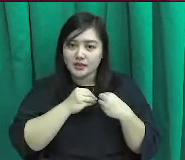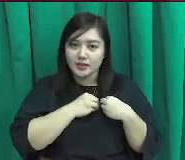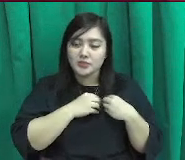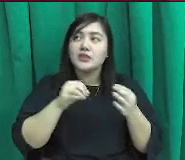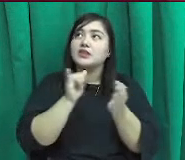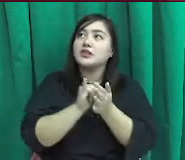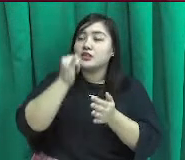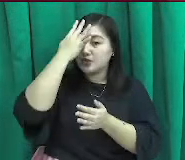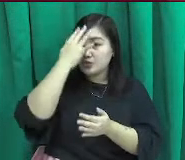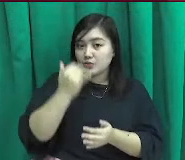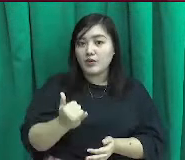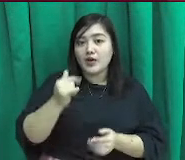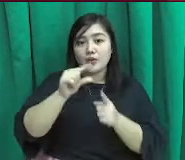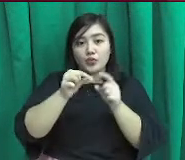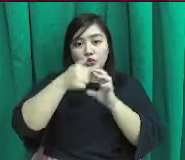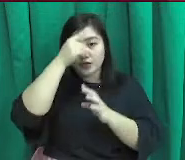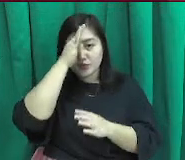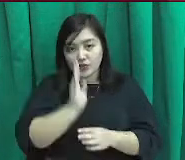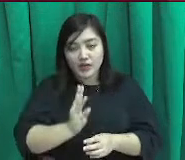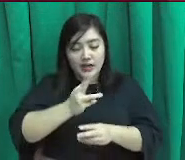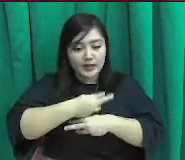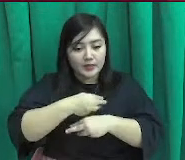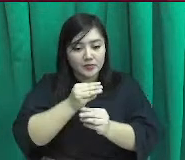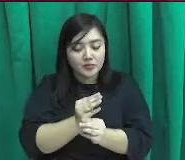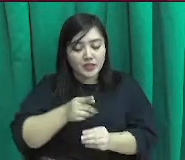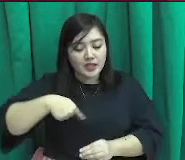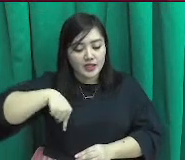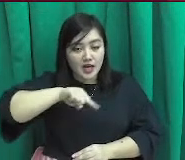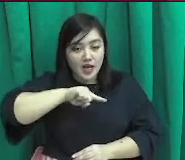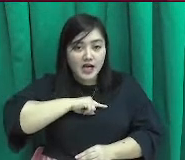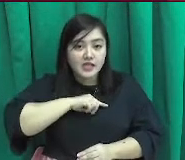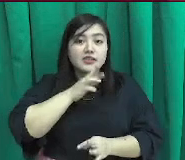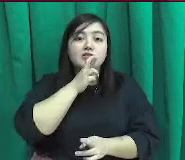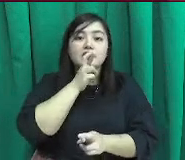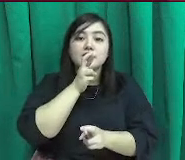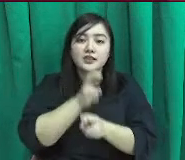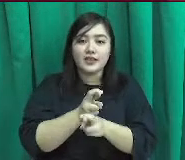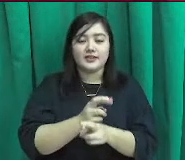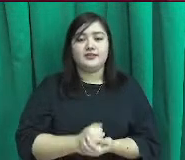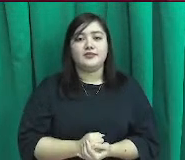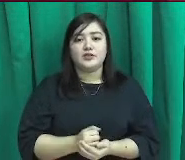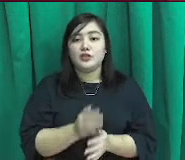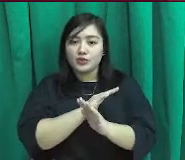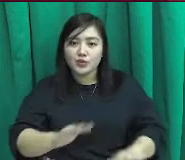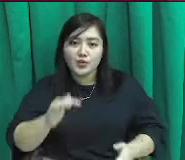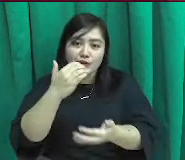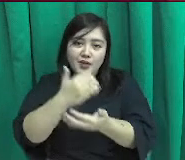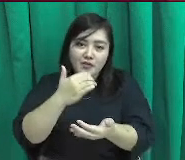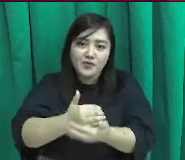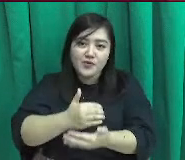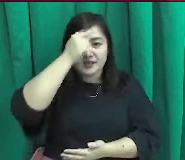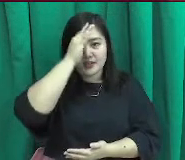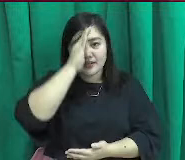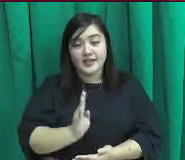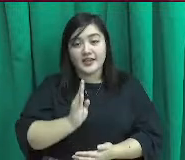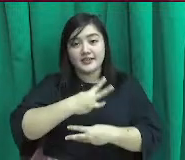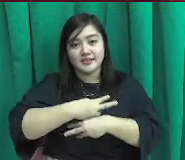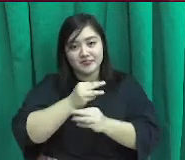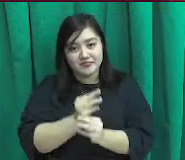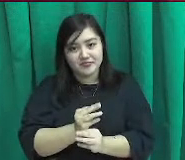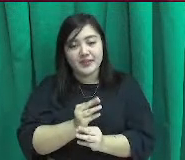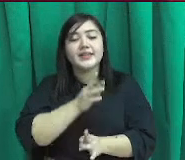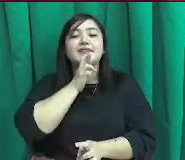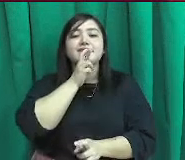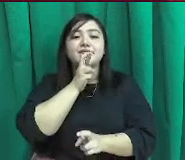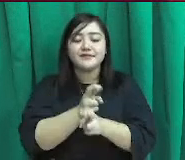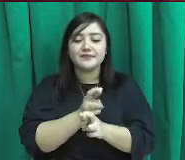matama tayo. Yes. Huwag tayong umiwas tamaan kasi pag umiwas tayong tamaan ng salita ng Diyos, hindi tayo maitatama. Amen. At ang